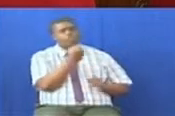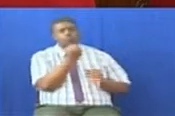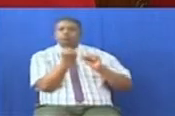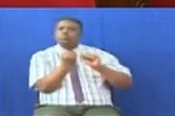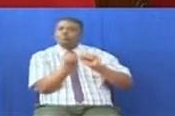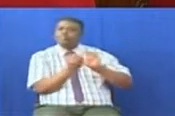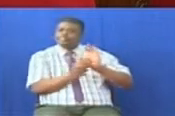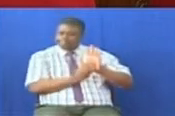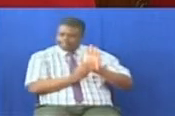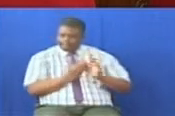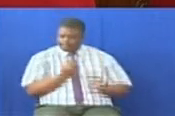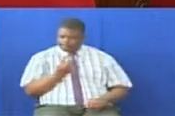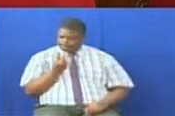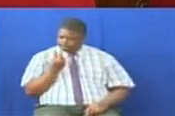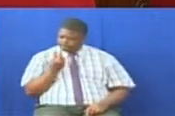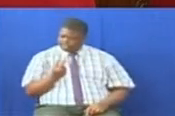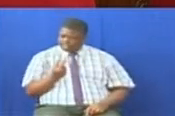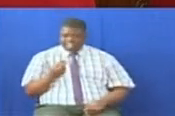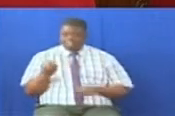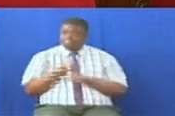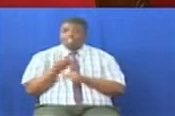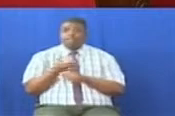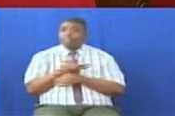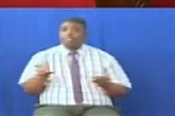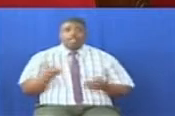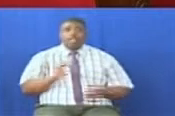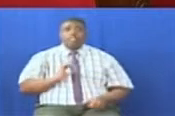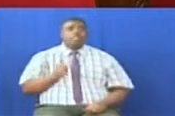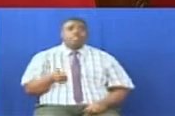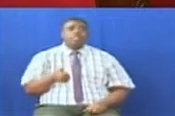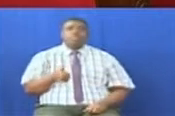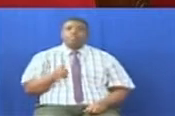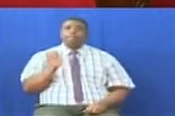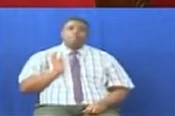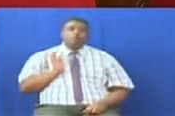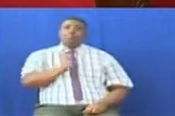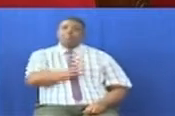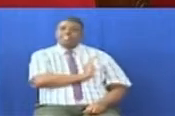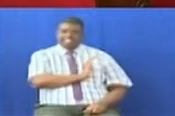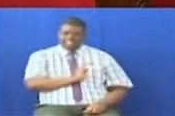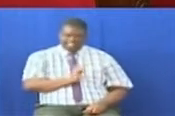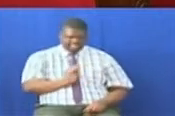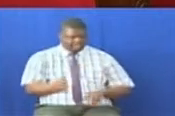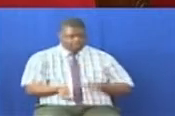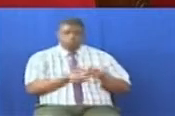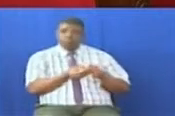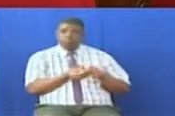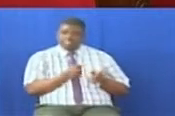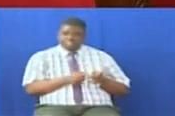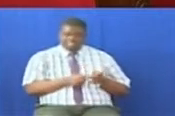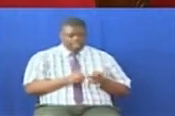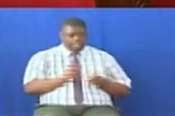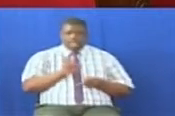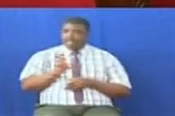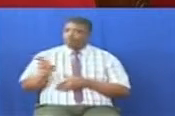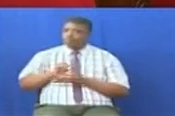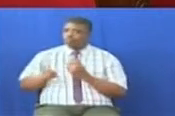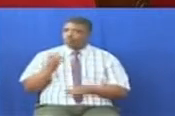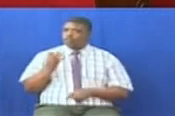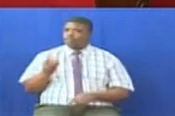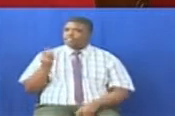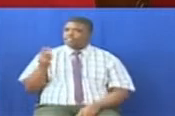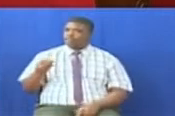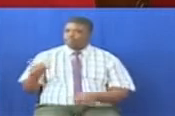9.2 yaliyofanyika bila idhini ya bodi ya zabuni. Na almashauri 43